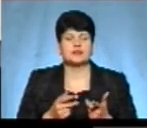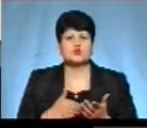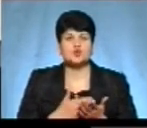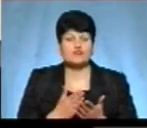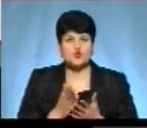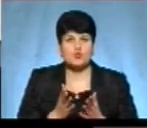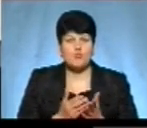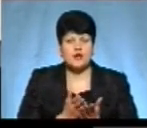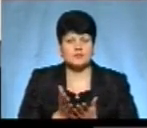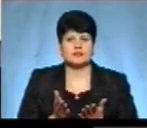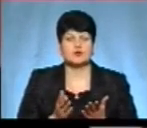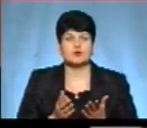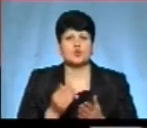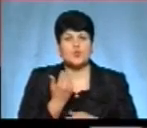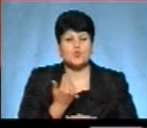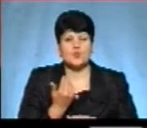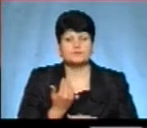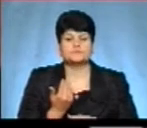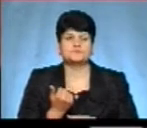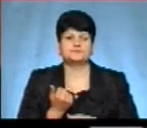зовнішньополітичний курс, так,